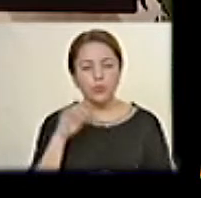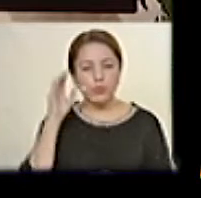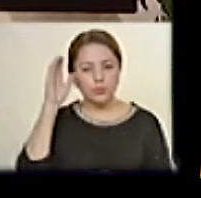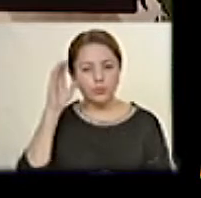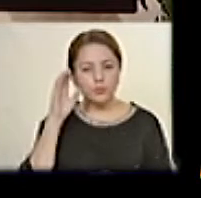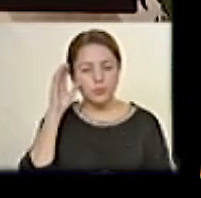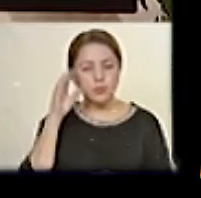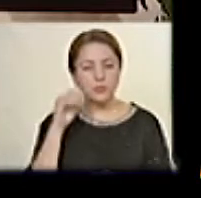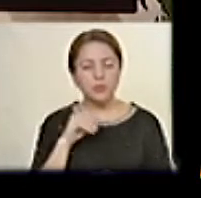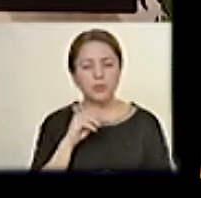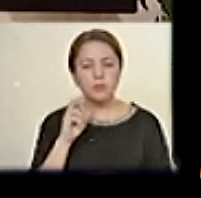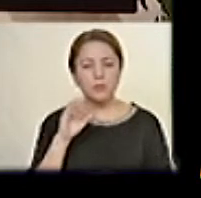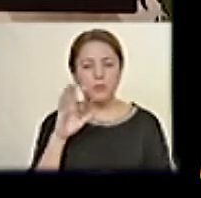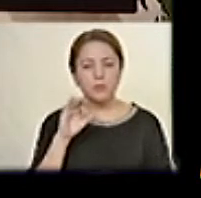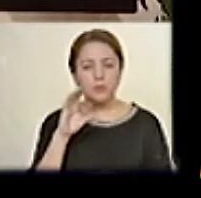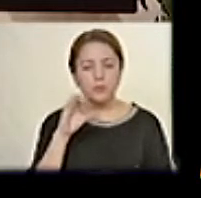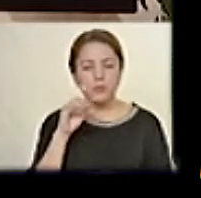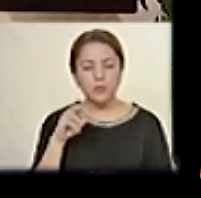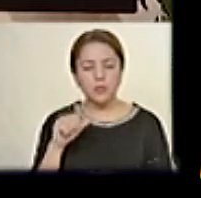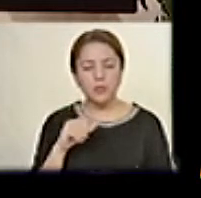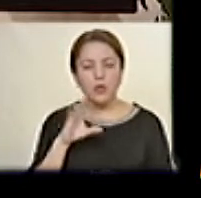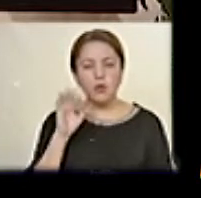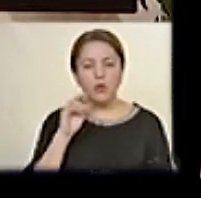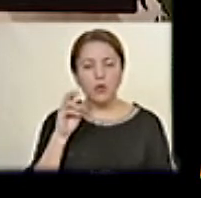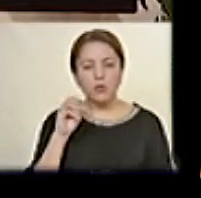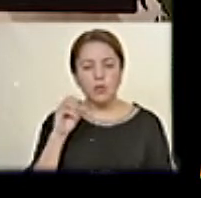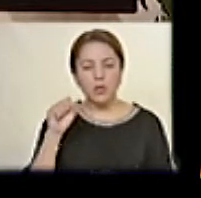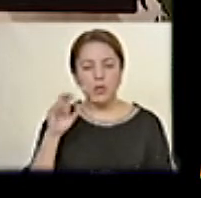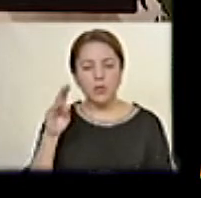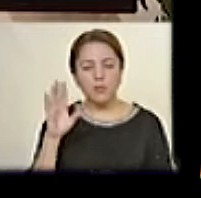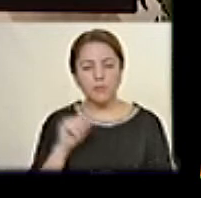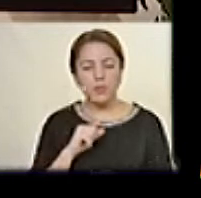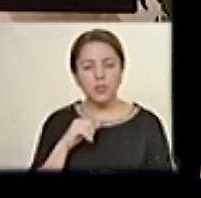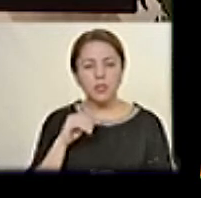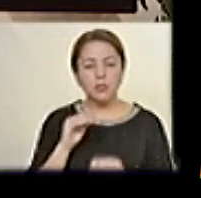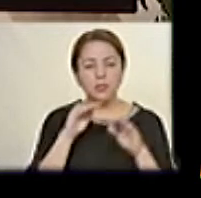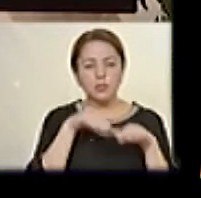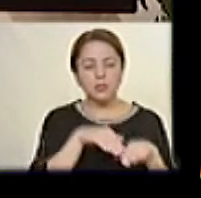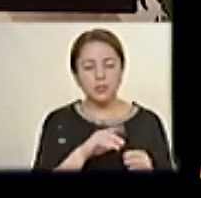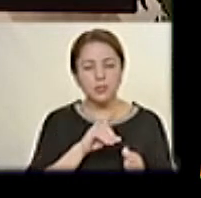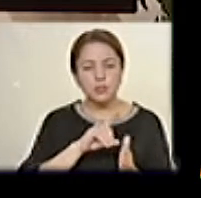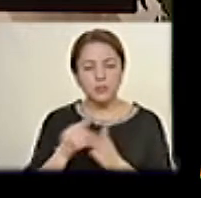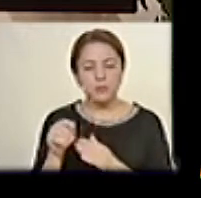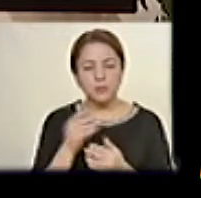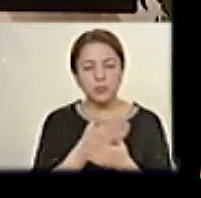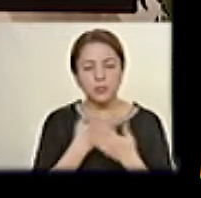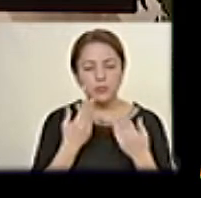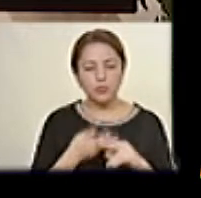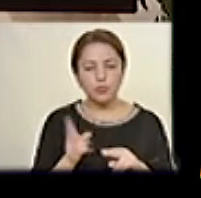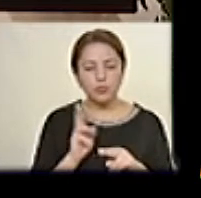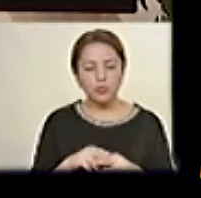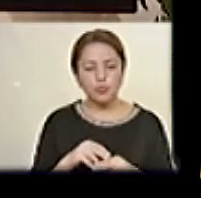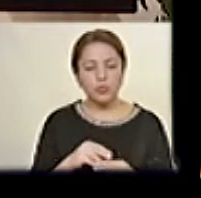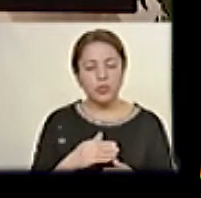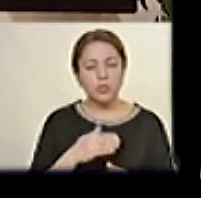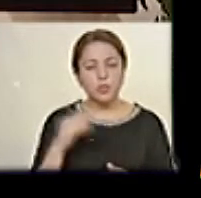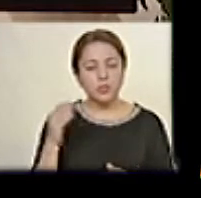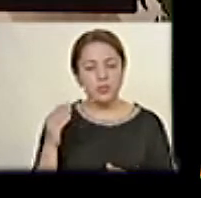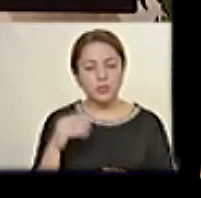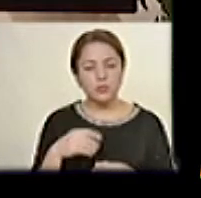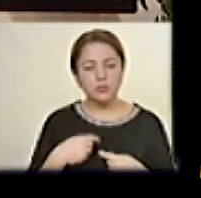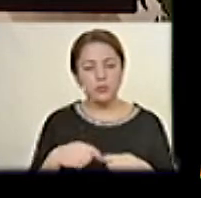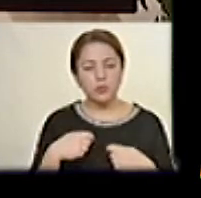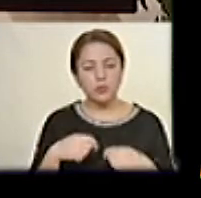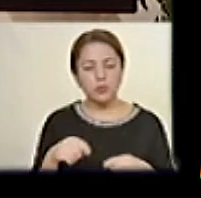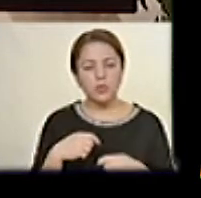O'zbekiston bevosita okean va dengizlarga chiqa olmasligi sababli ham, demak, chetga sotgan mollarini chet